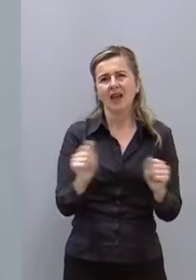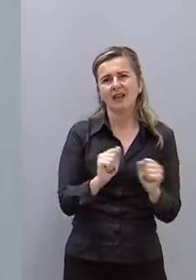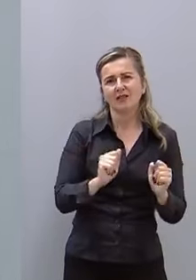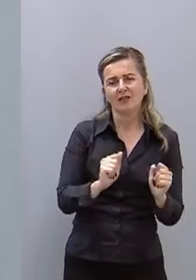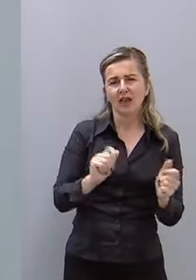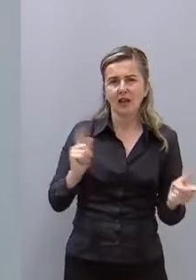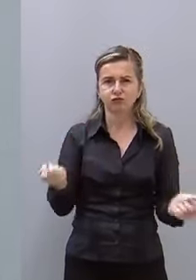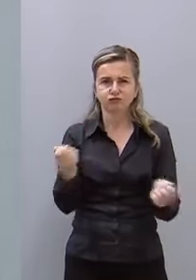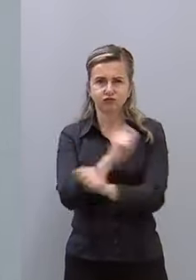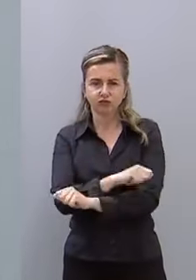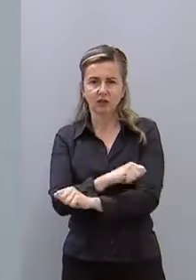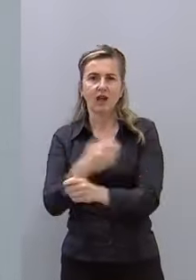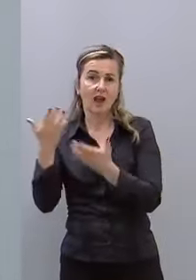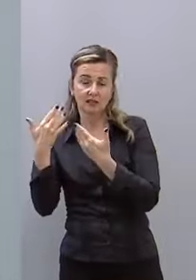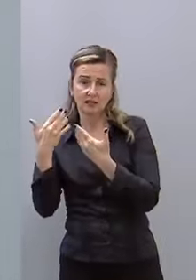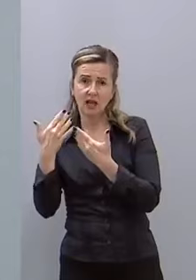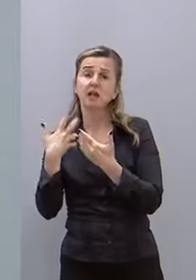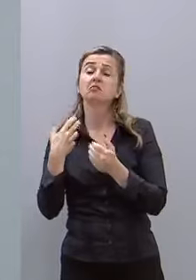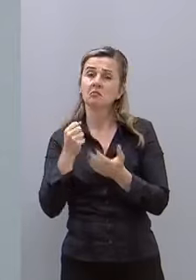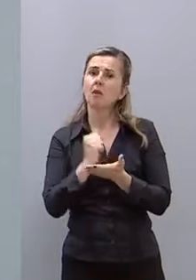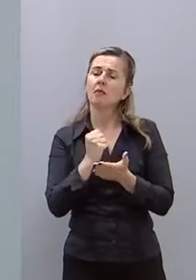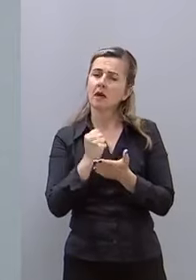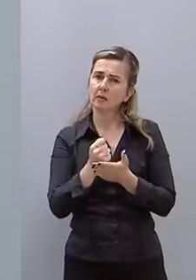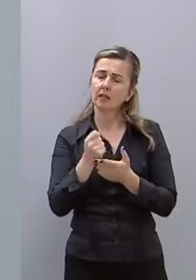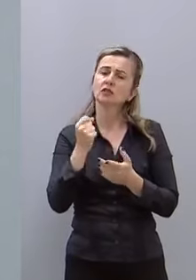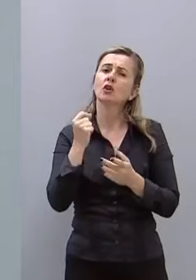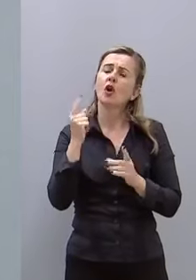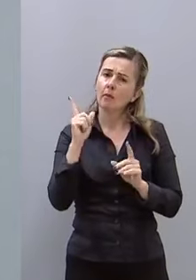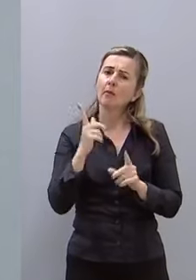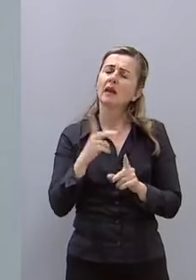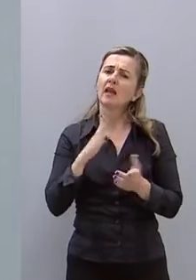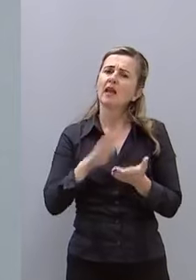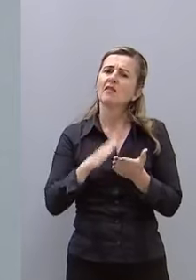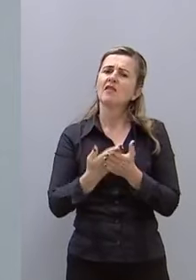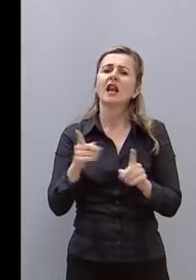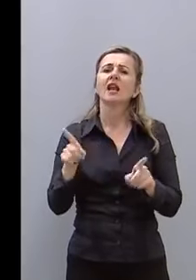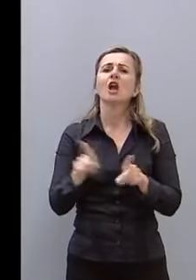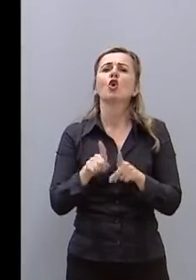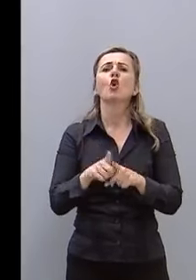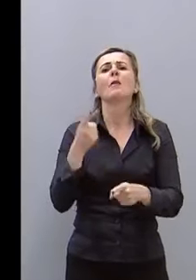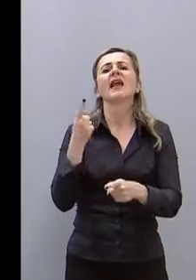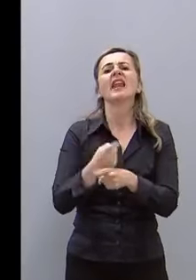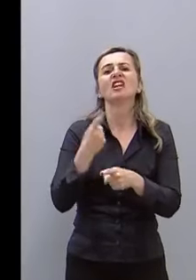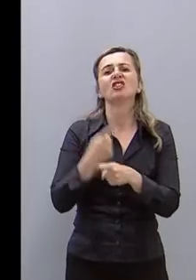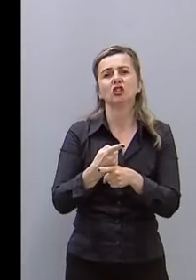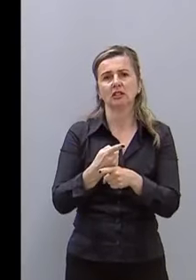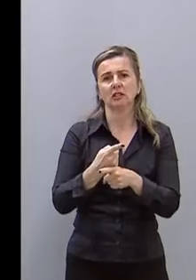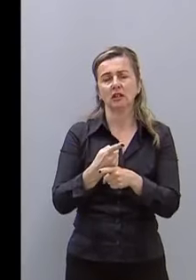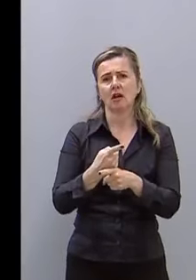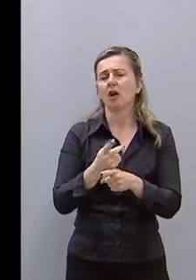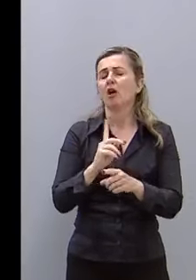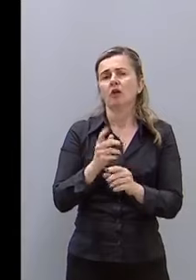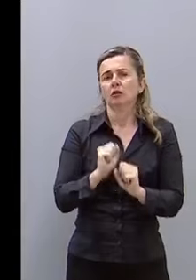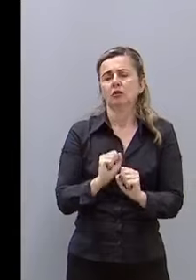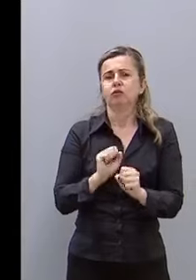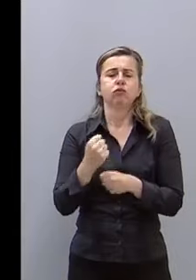considerato tra quelli di situazione di necessità in quanto legato a motivi di sicurezza stradale quinti puoi muovere sul